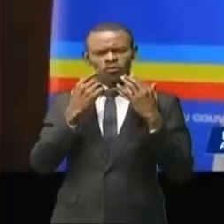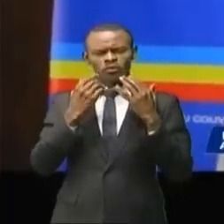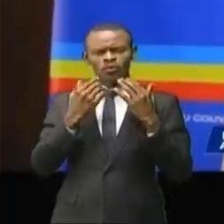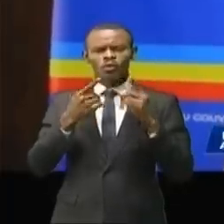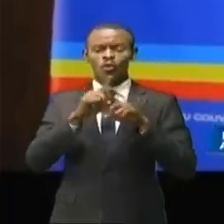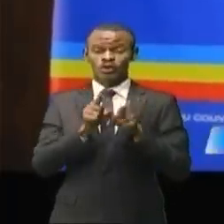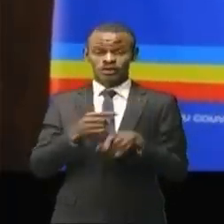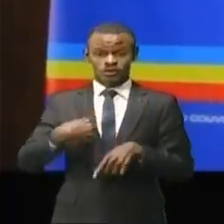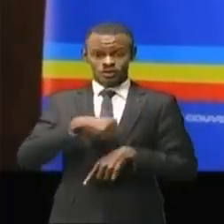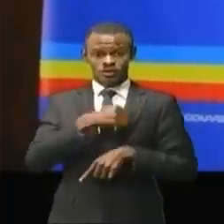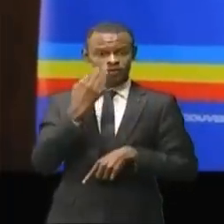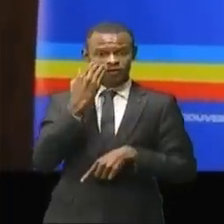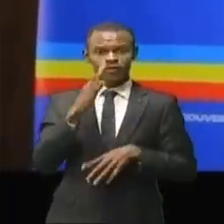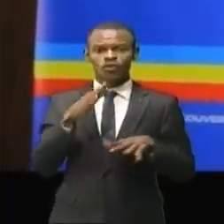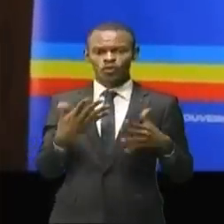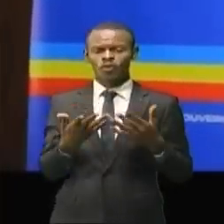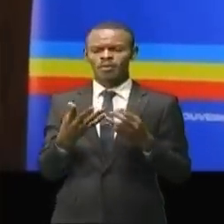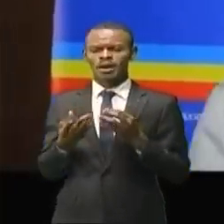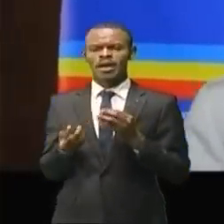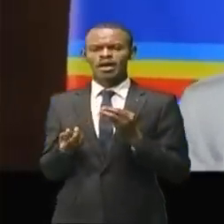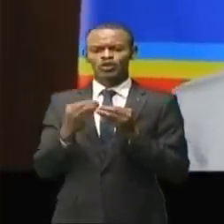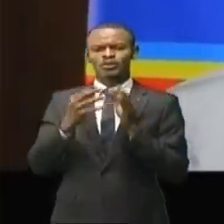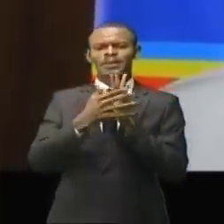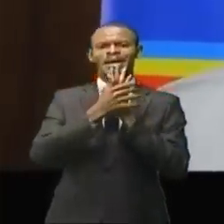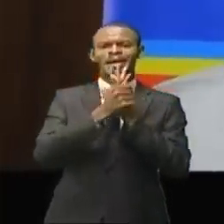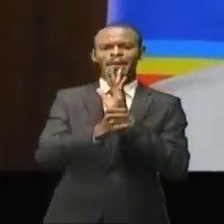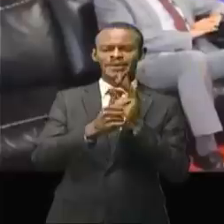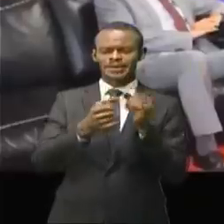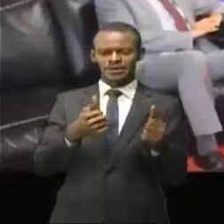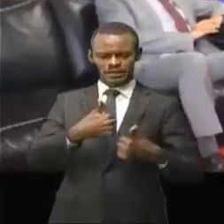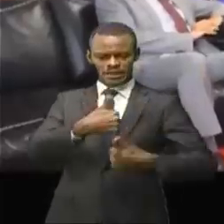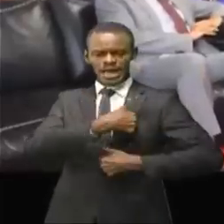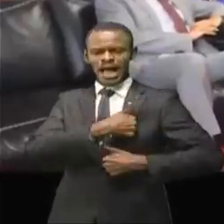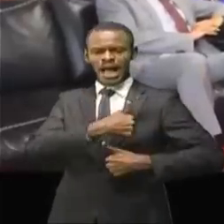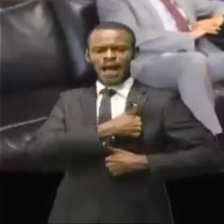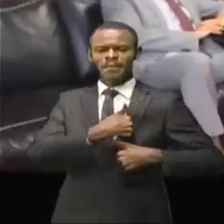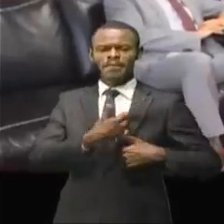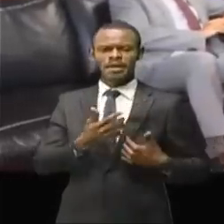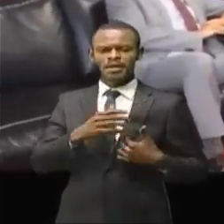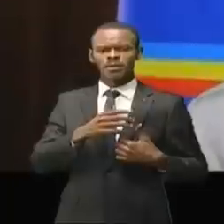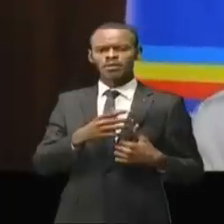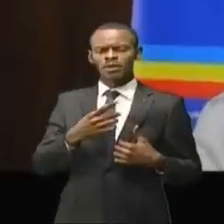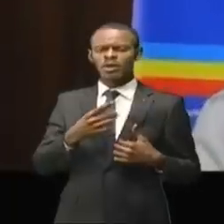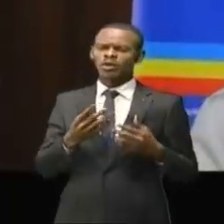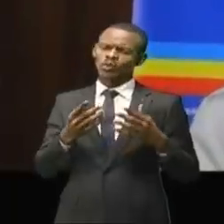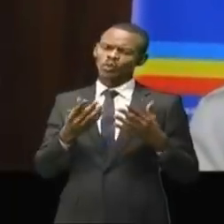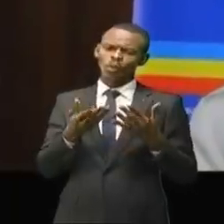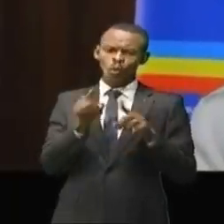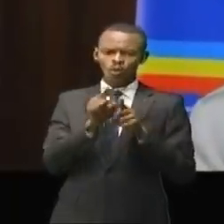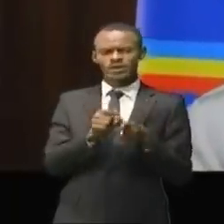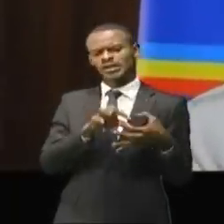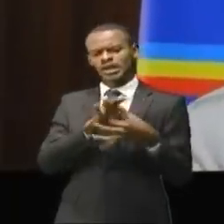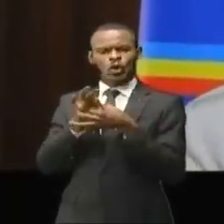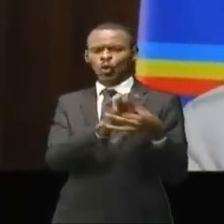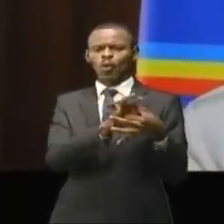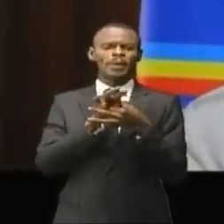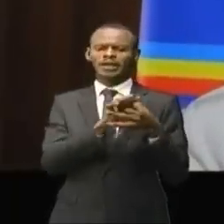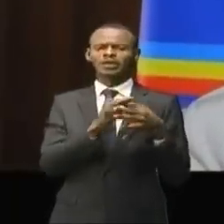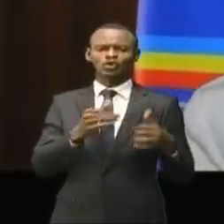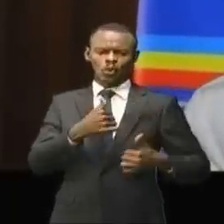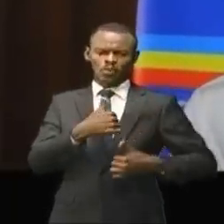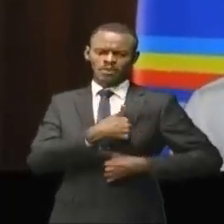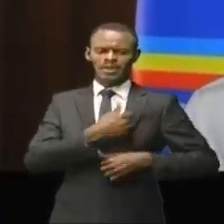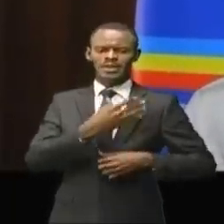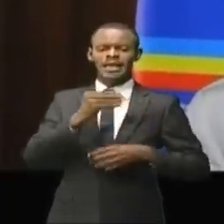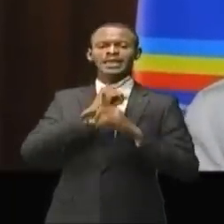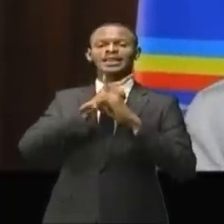les capacités d'exercer sur moralité donc nous avons évoqué ces sujets que nous avons une coopération militaire de défense qui est importante qui va certainement se